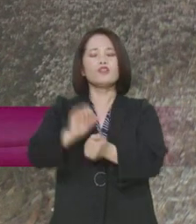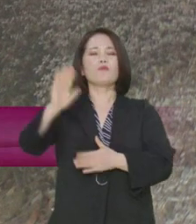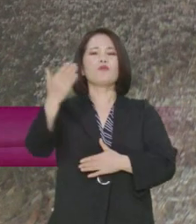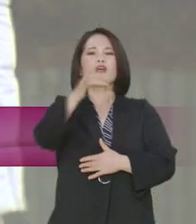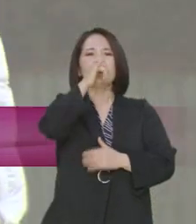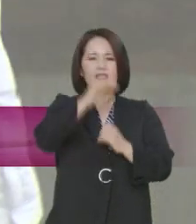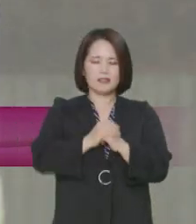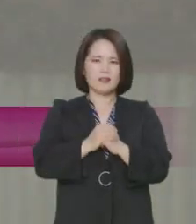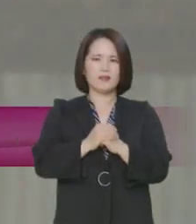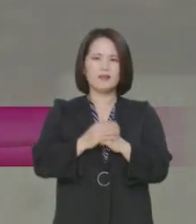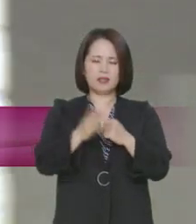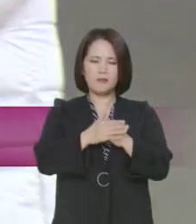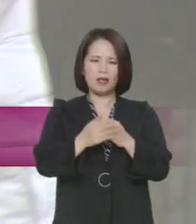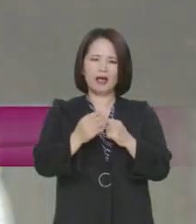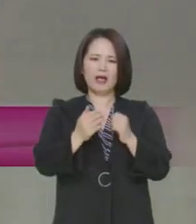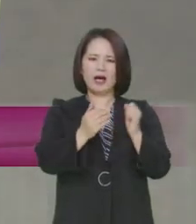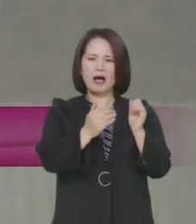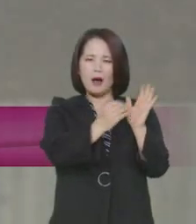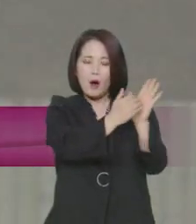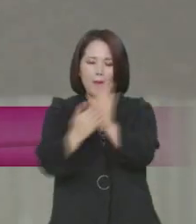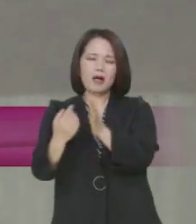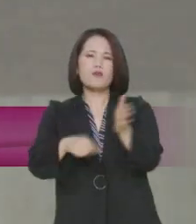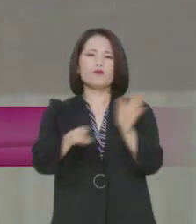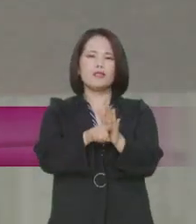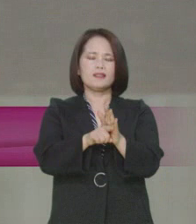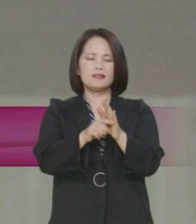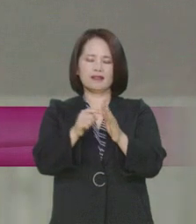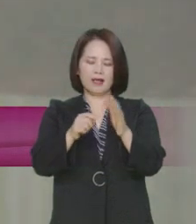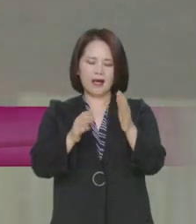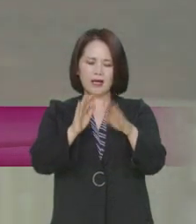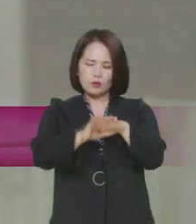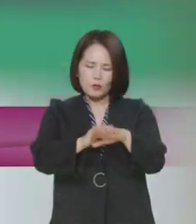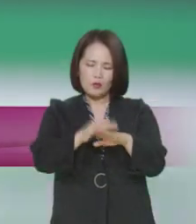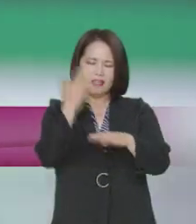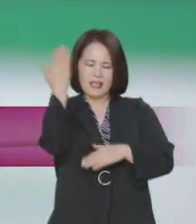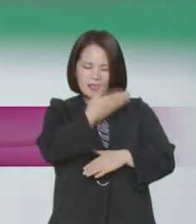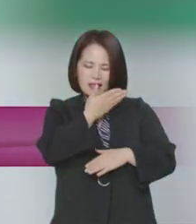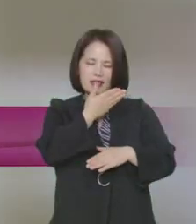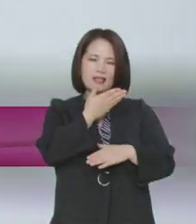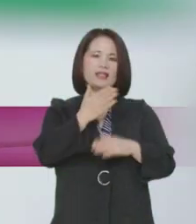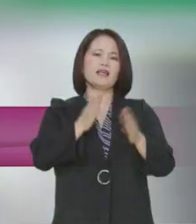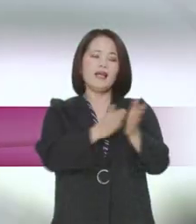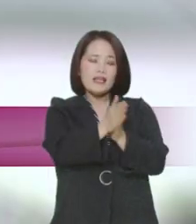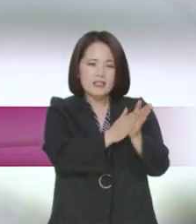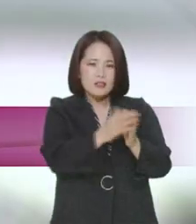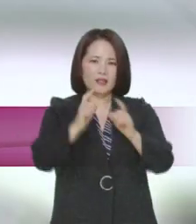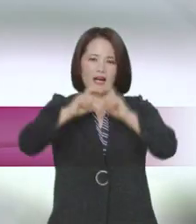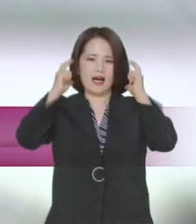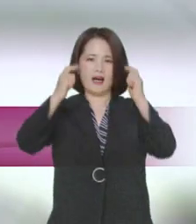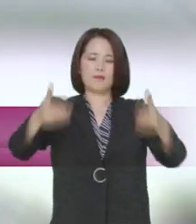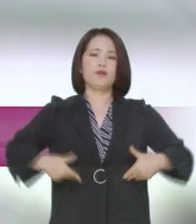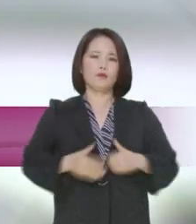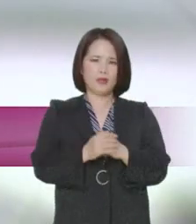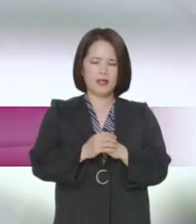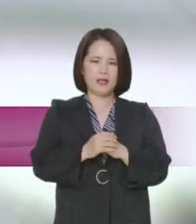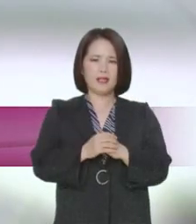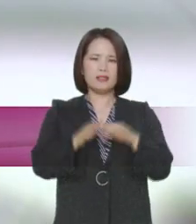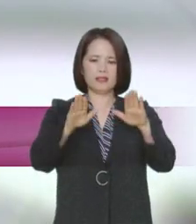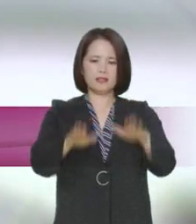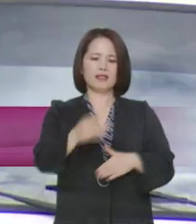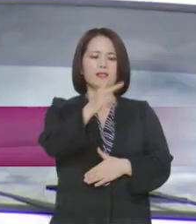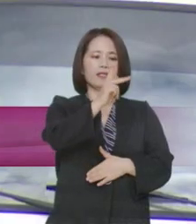통해서 감염을 막기 위해서는 개인위생 수칙을 여주 지키는 게 가장 좋습니다 아 코리아 필터 의 약자인